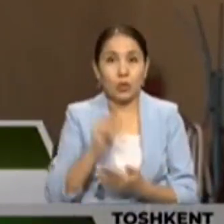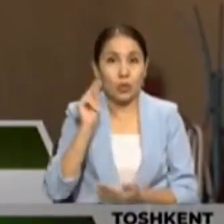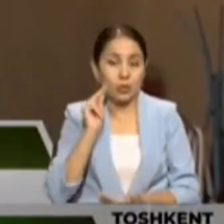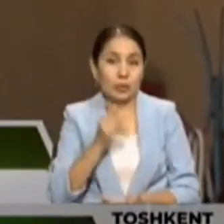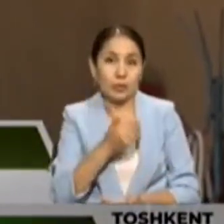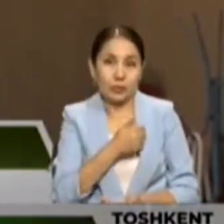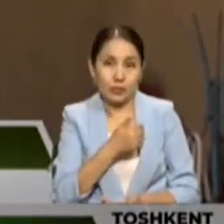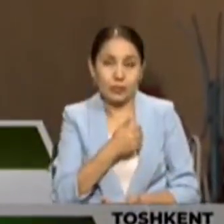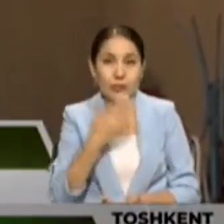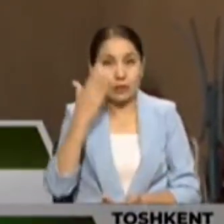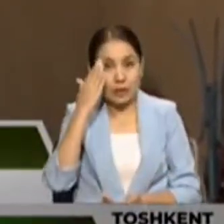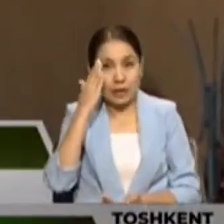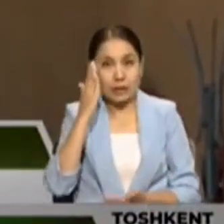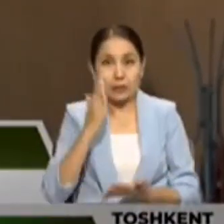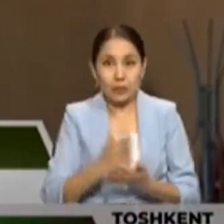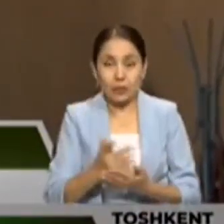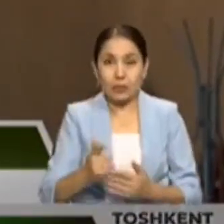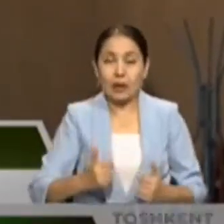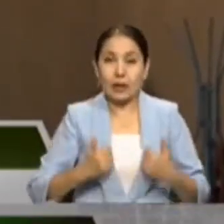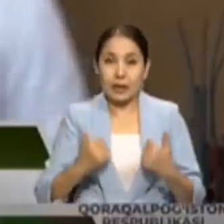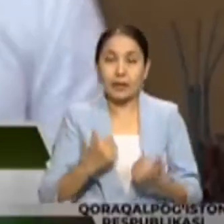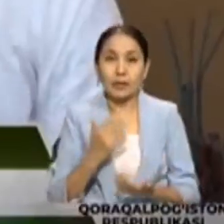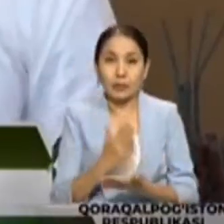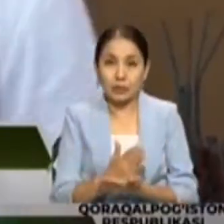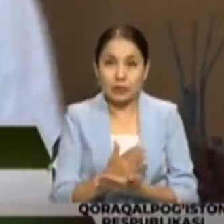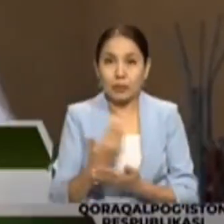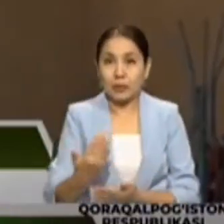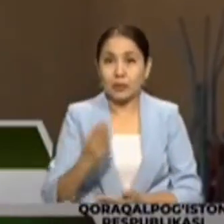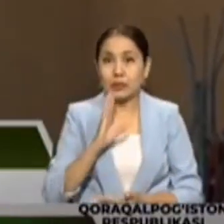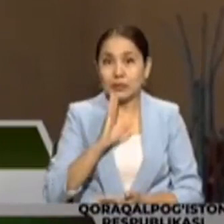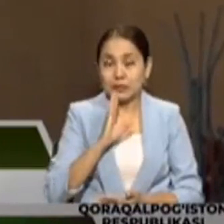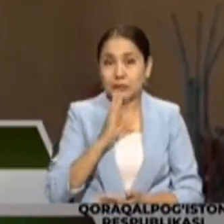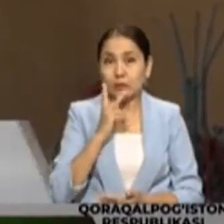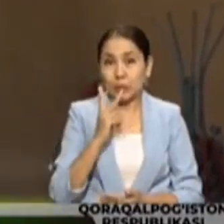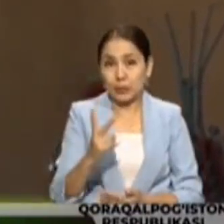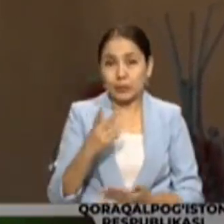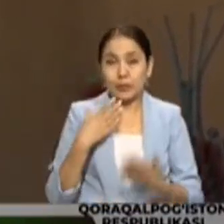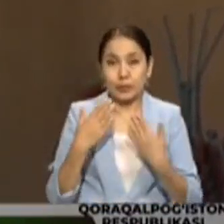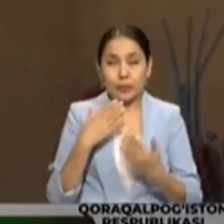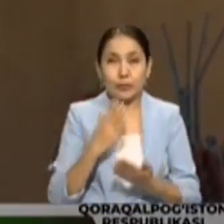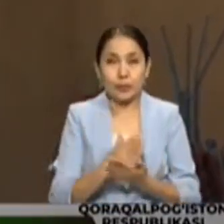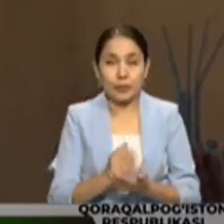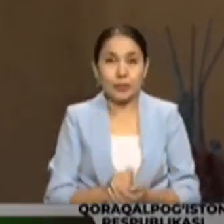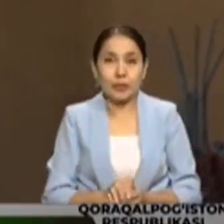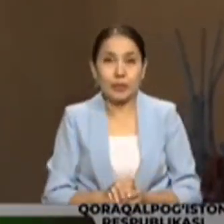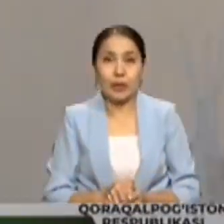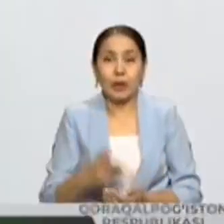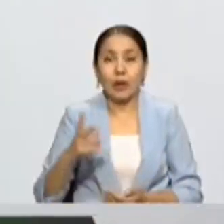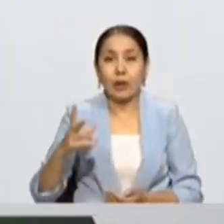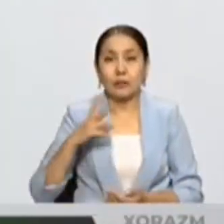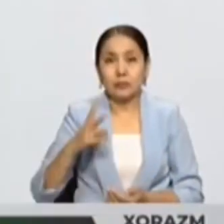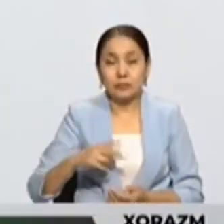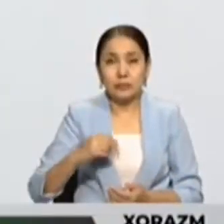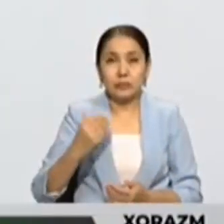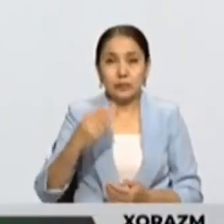O'qiyman desangiz, talant bo'lsa, harakat bo'lsa, mana shu qizimizda talant bor, men ko'rdim. Dadasi kasalligi uchun tushkunlikka tushib.